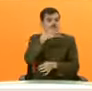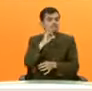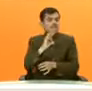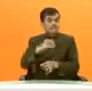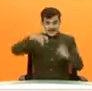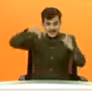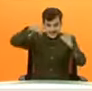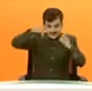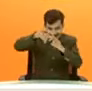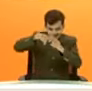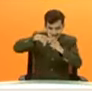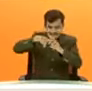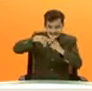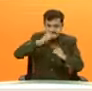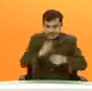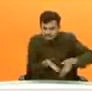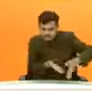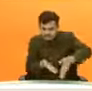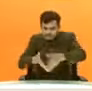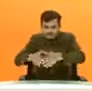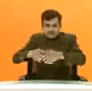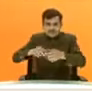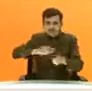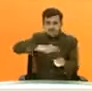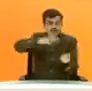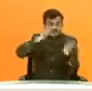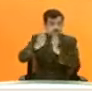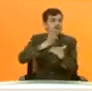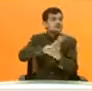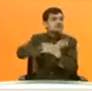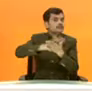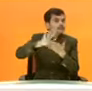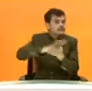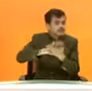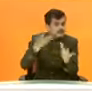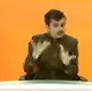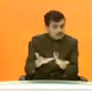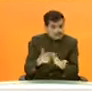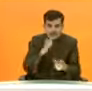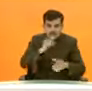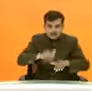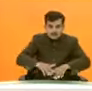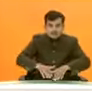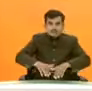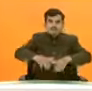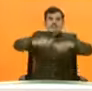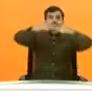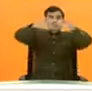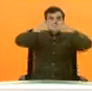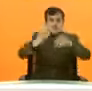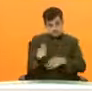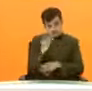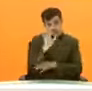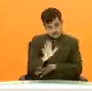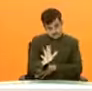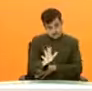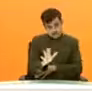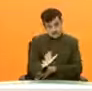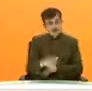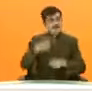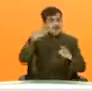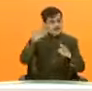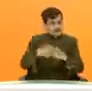कांकरिया झील जैसे कुछ झीलों के पुनर्निर्माण से यहाँ वाटर बॉडीज की संख्या भी बढ़ गई है।